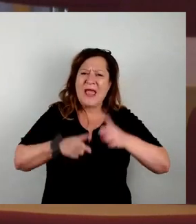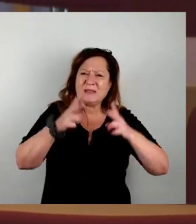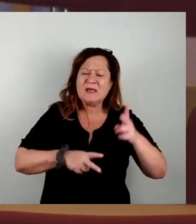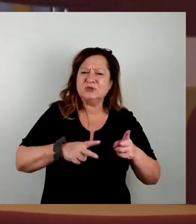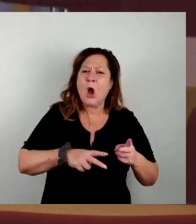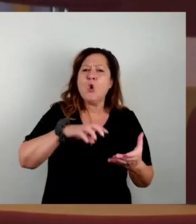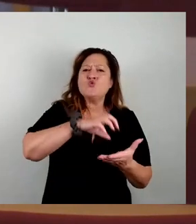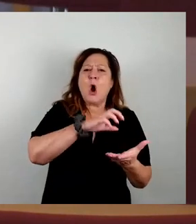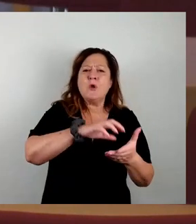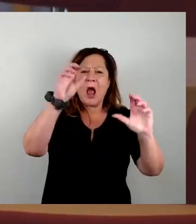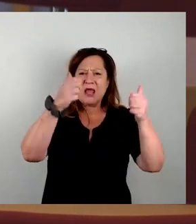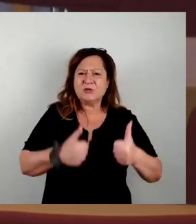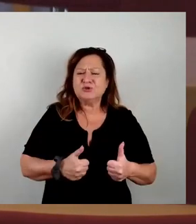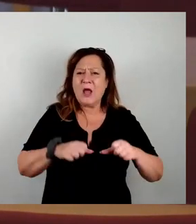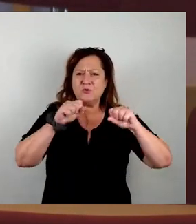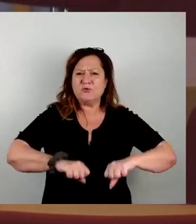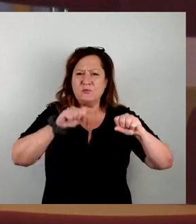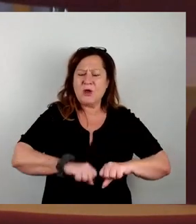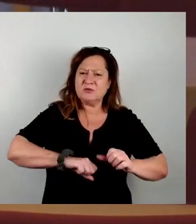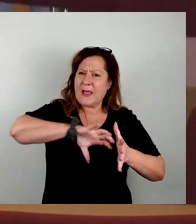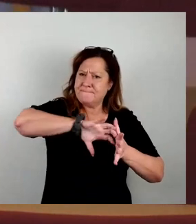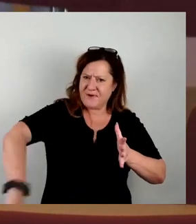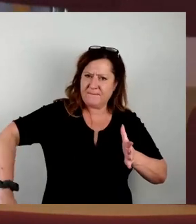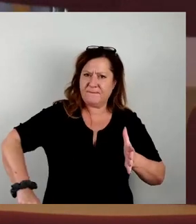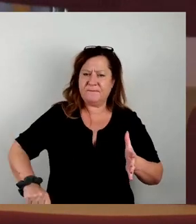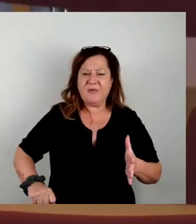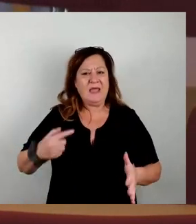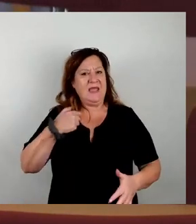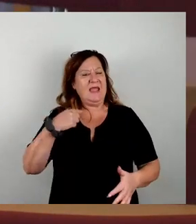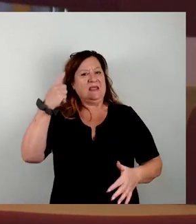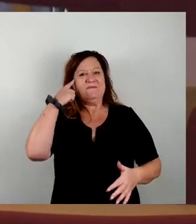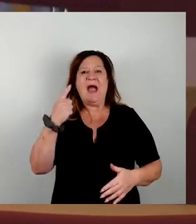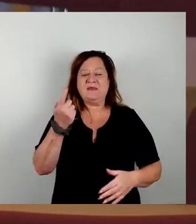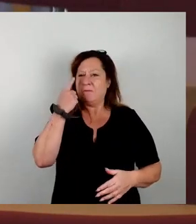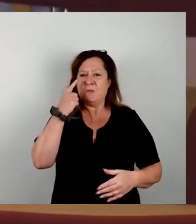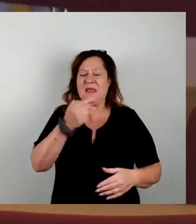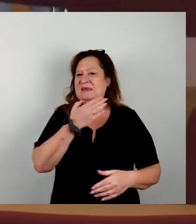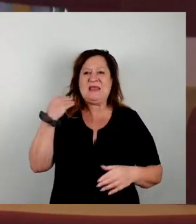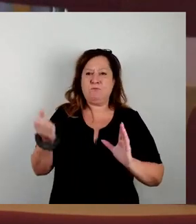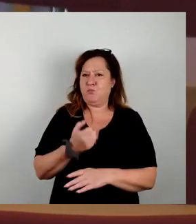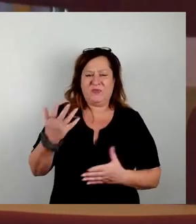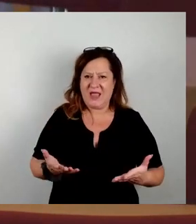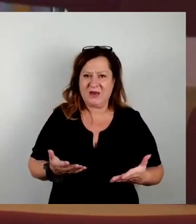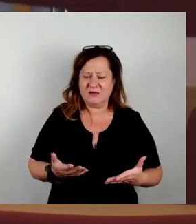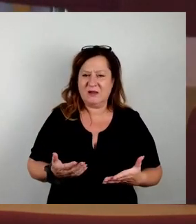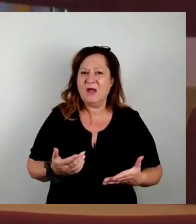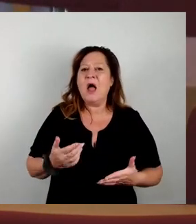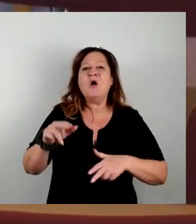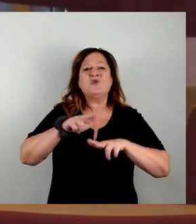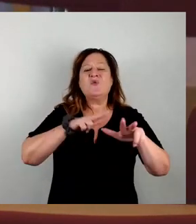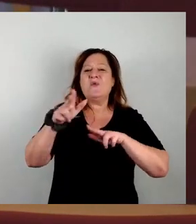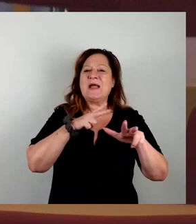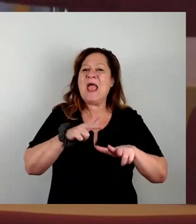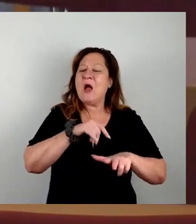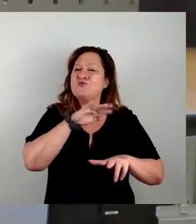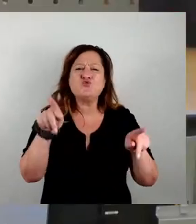Gestaltungsmöglichkeiten. Ich weiß, das ist unpopulär, auch in der ÖV-Verkehrsszene, die immer jammern, dass es so viele Verkehrsverbünde gäbe und